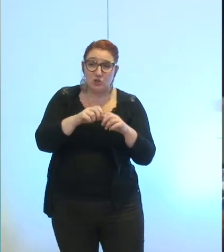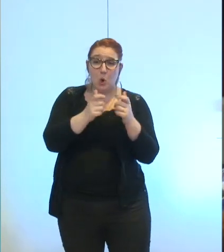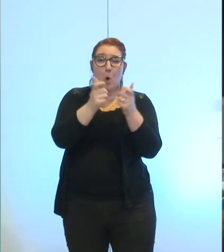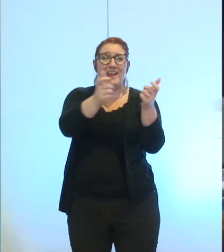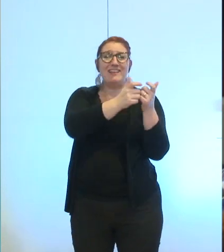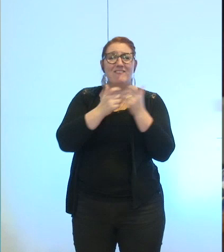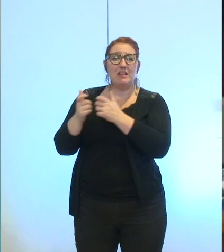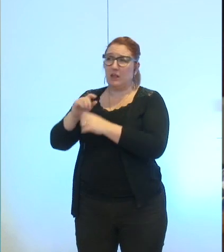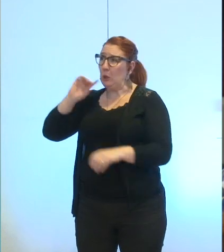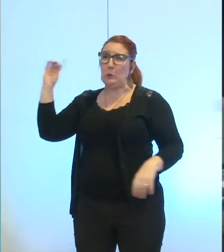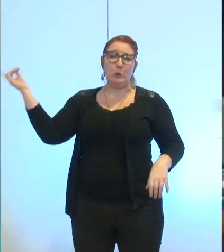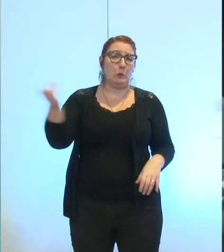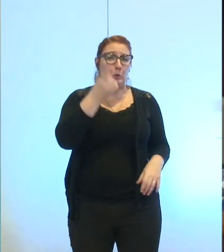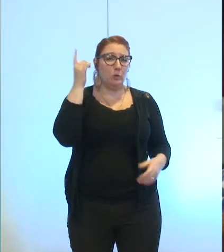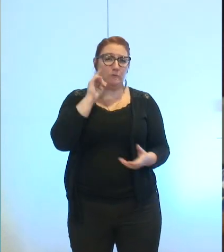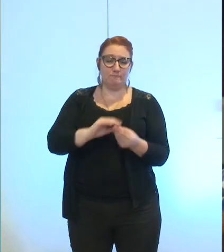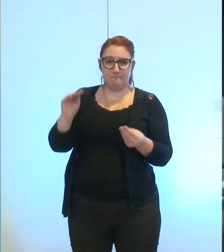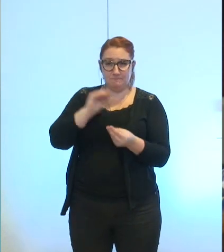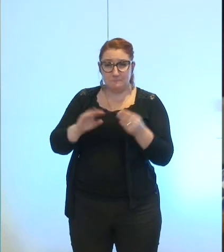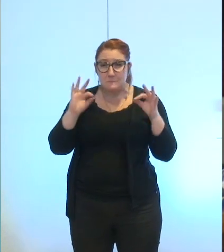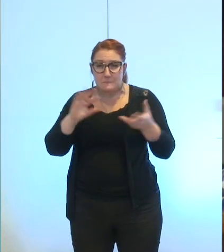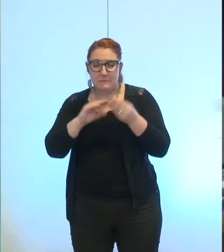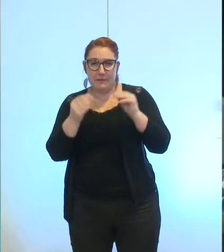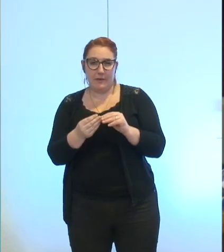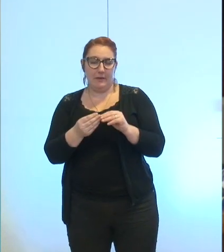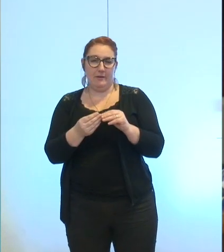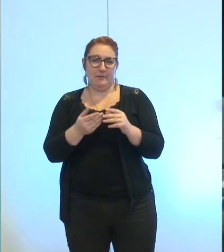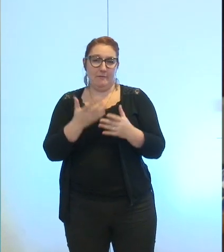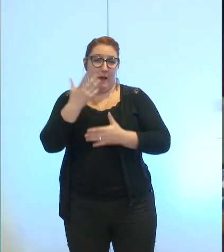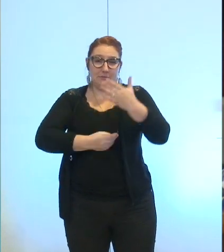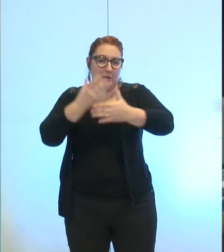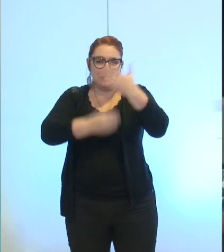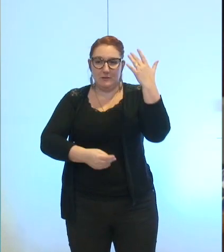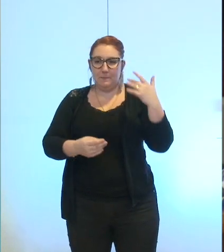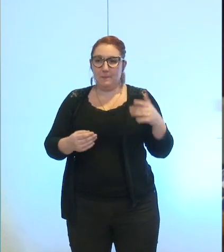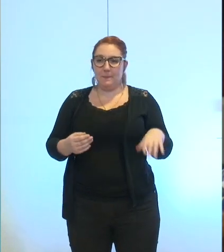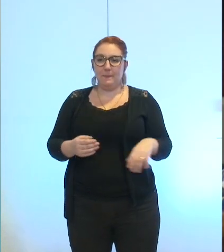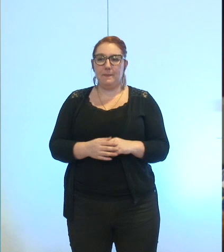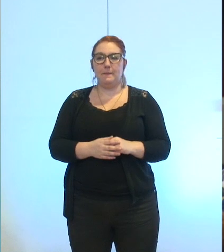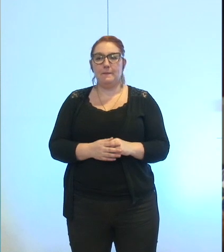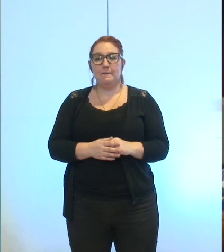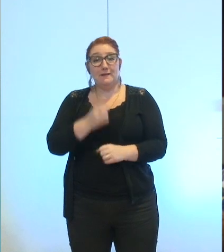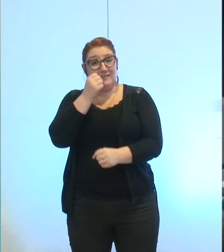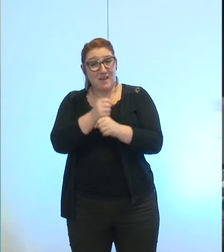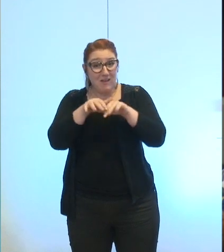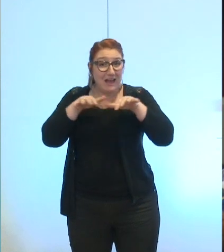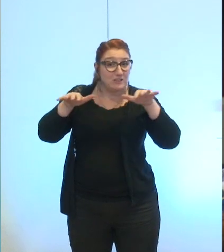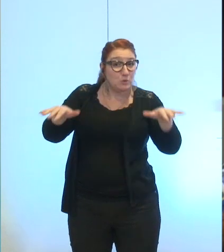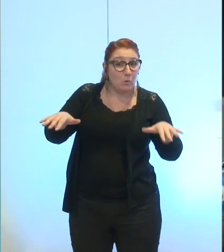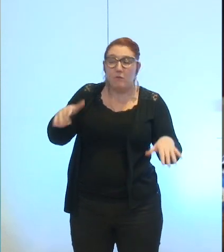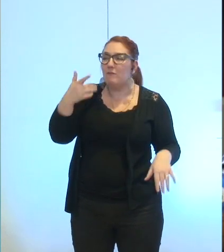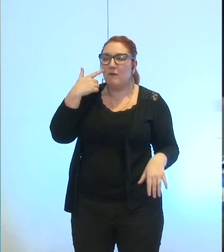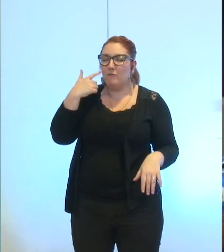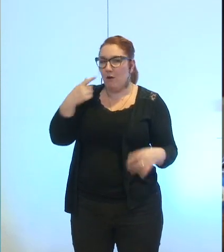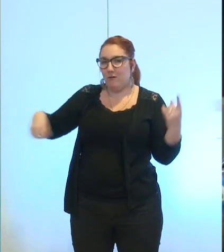territoriales toutes s'interrogent sur cette problématique sans aucune exception si vous travaillez en réseau vous pourrez